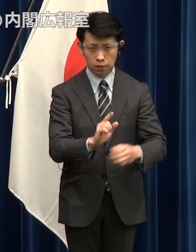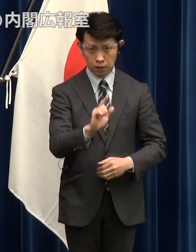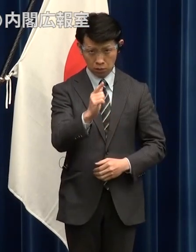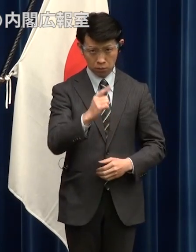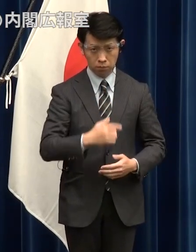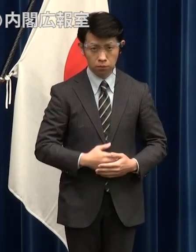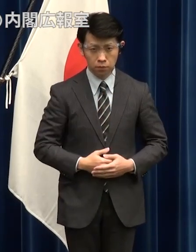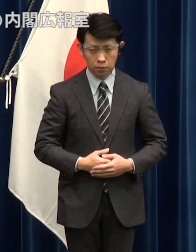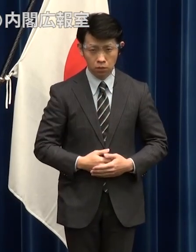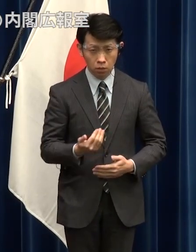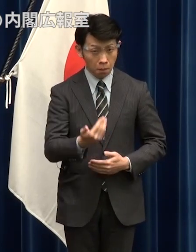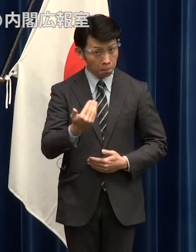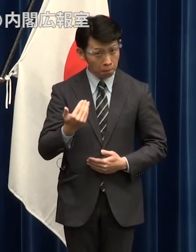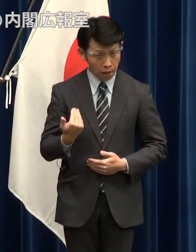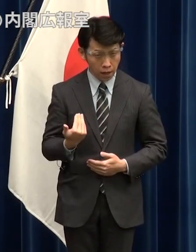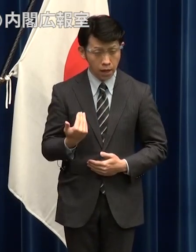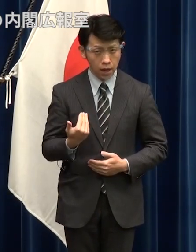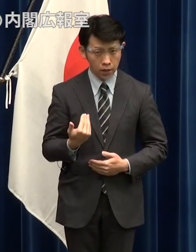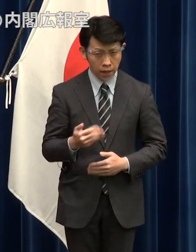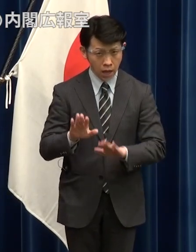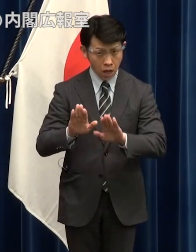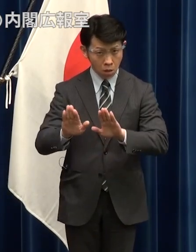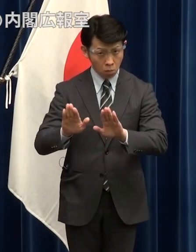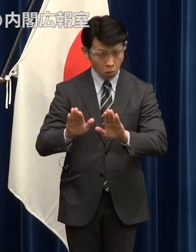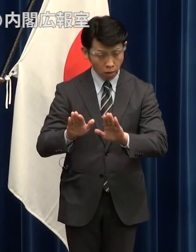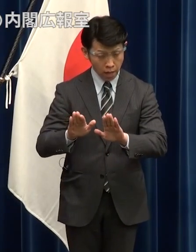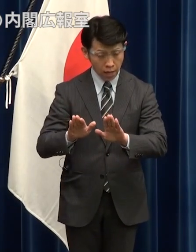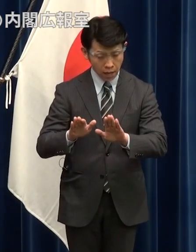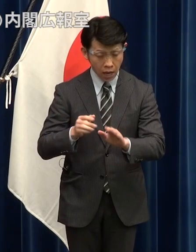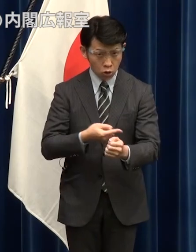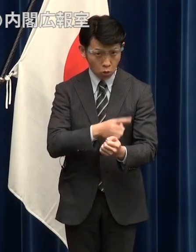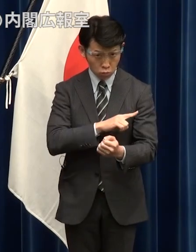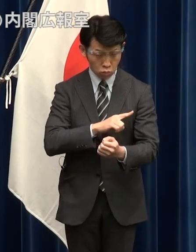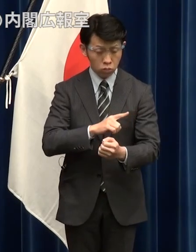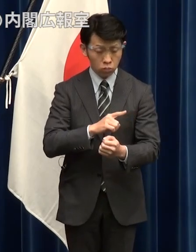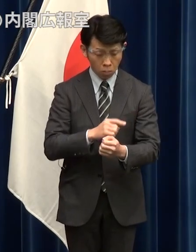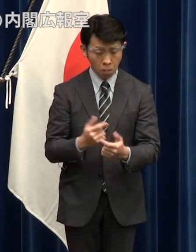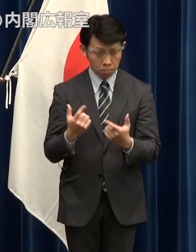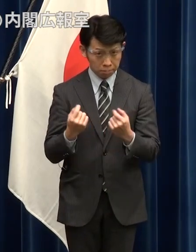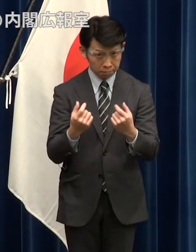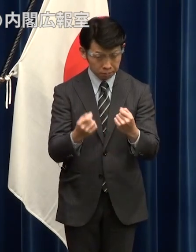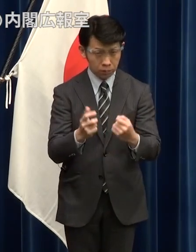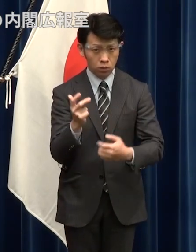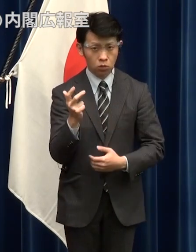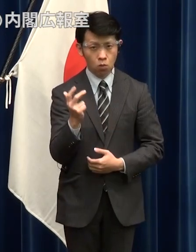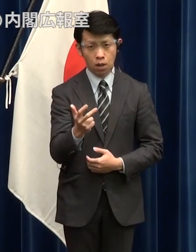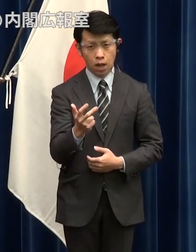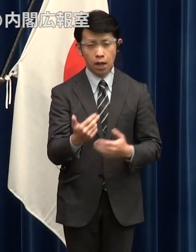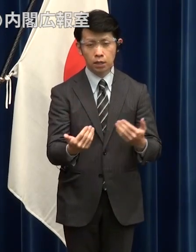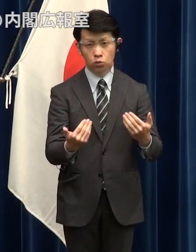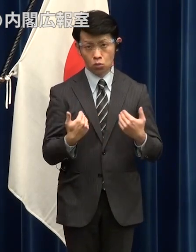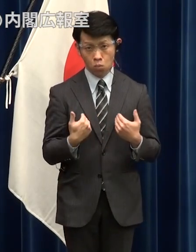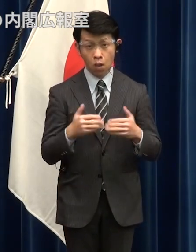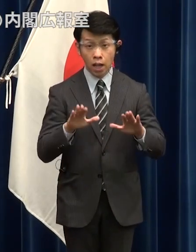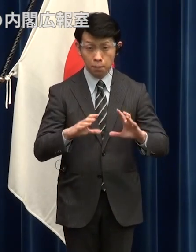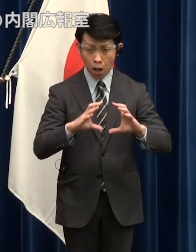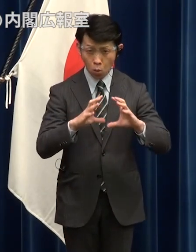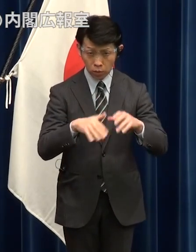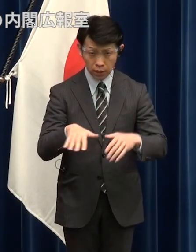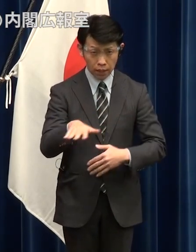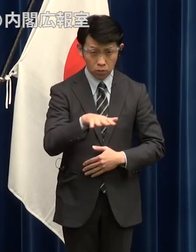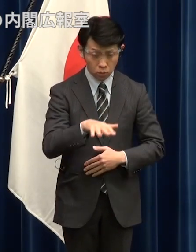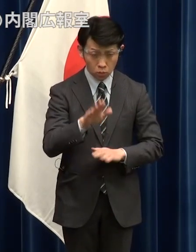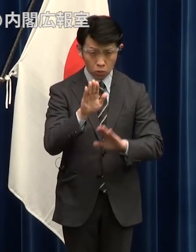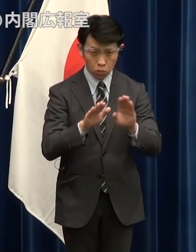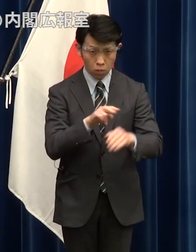。防衛力の強化維持が目的です。今、まあ、国際情勢は不安定